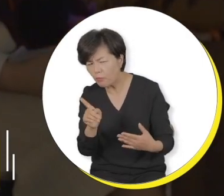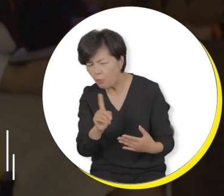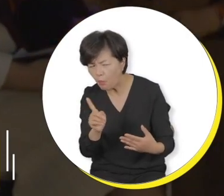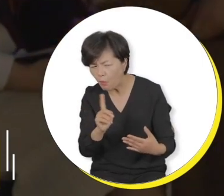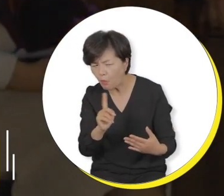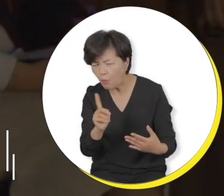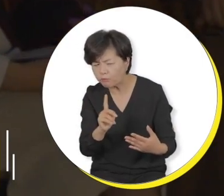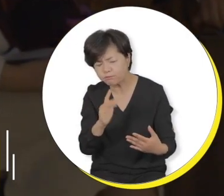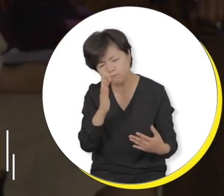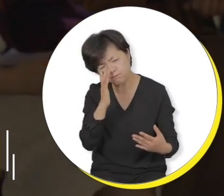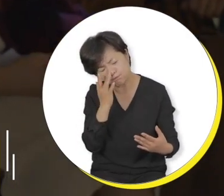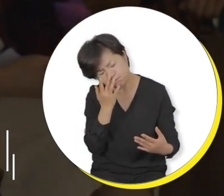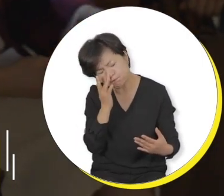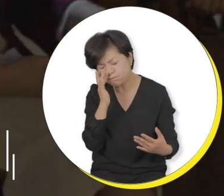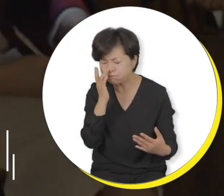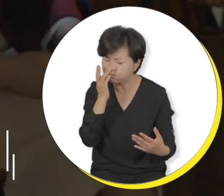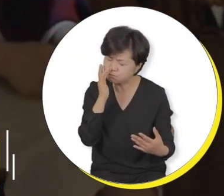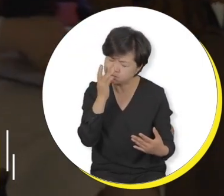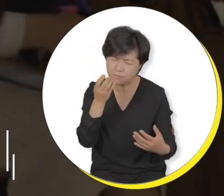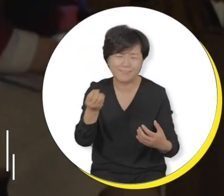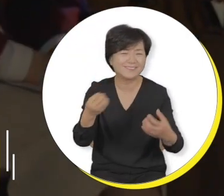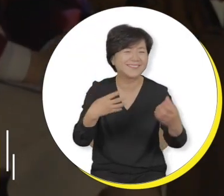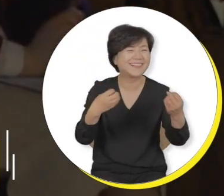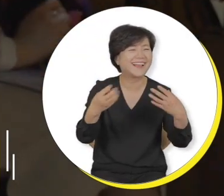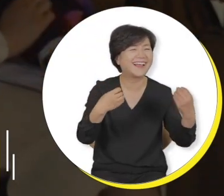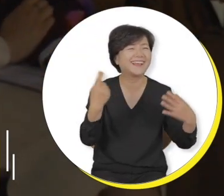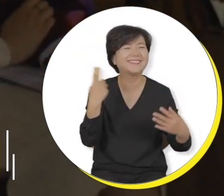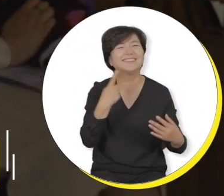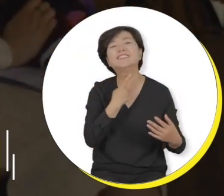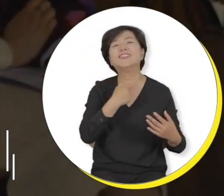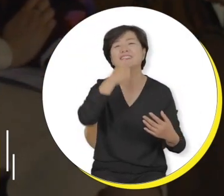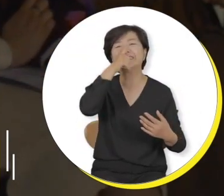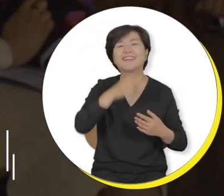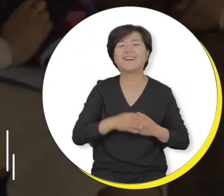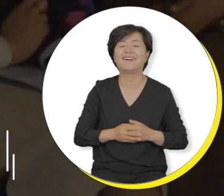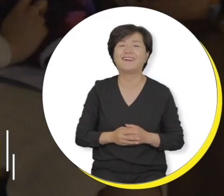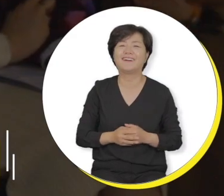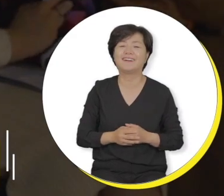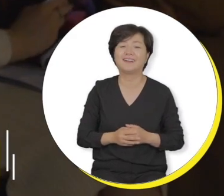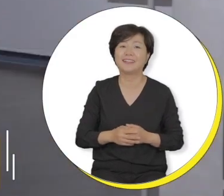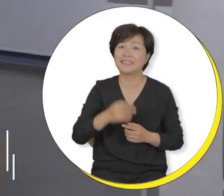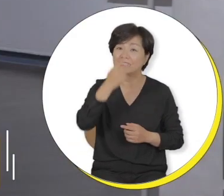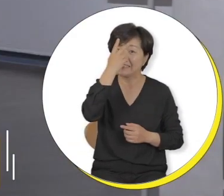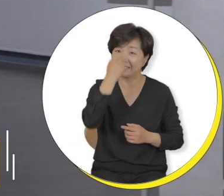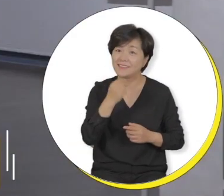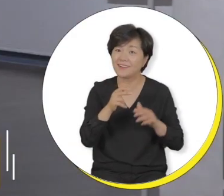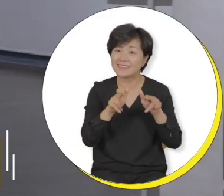그게 어떤 축제인지 잘 모르신다라는 이야기들을 듣게 됐어요.